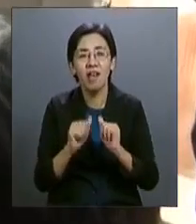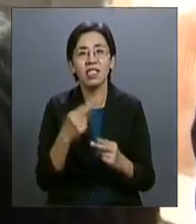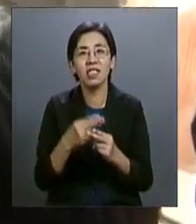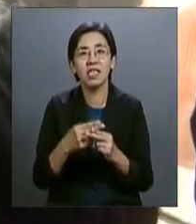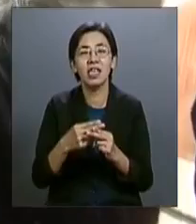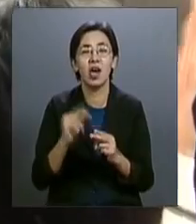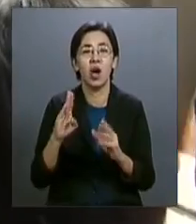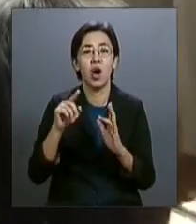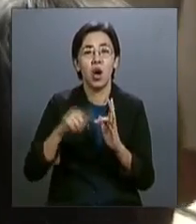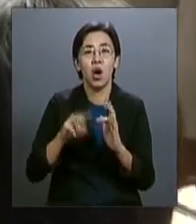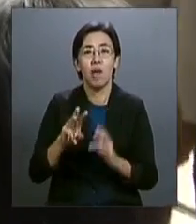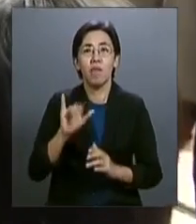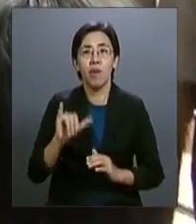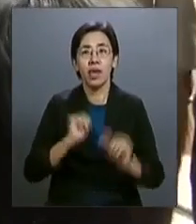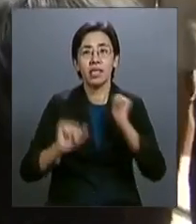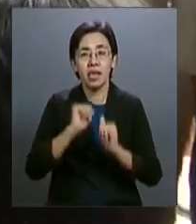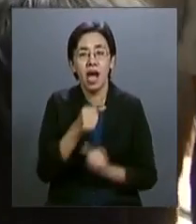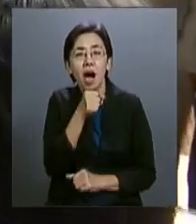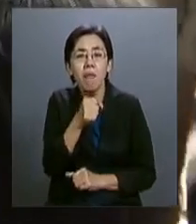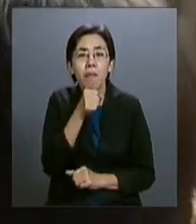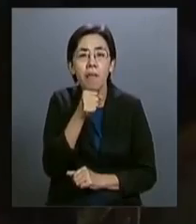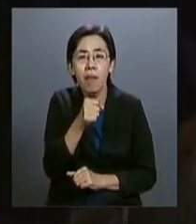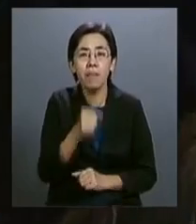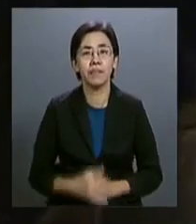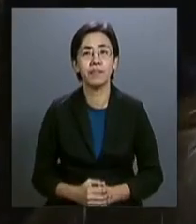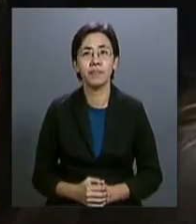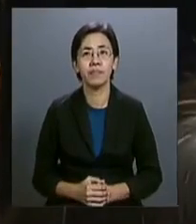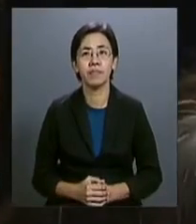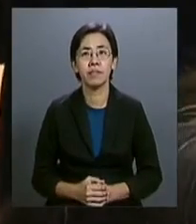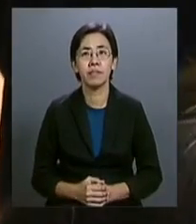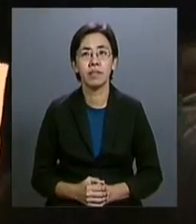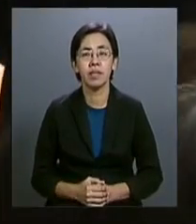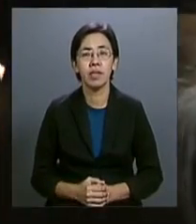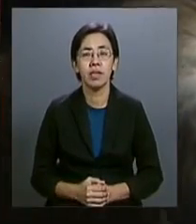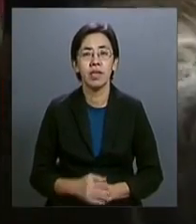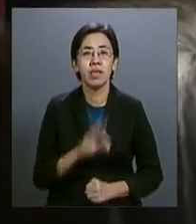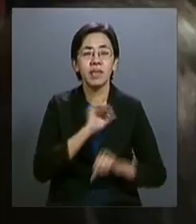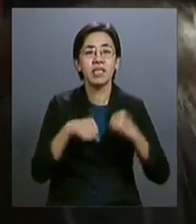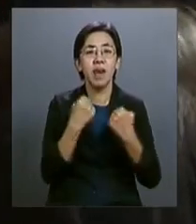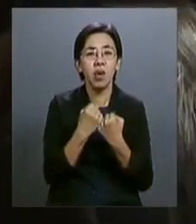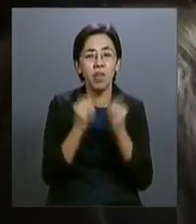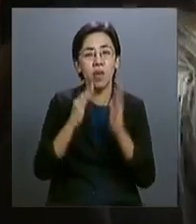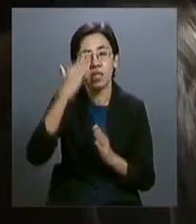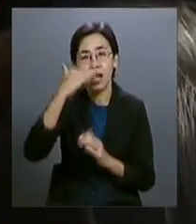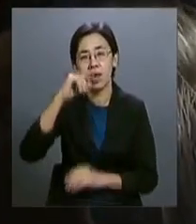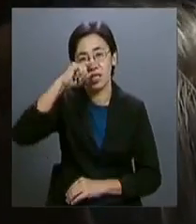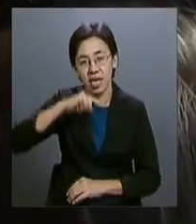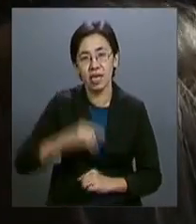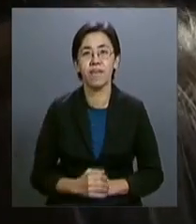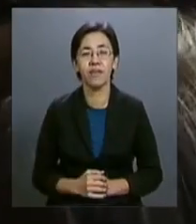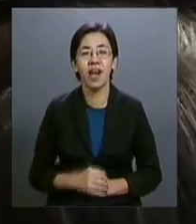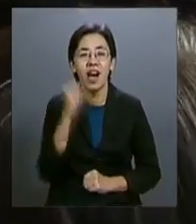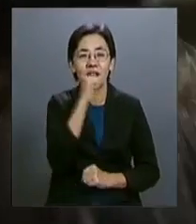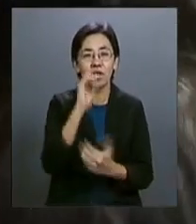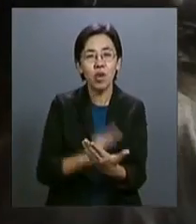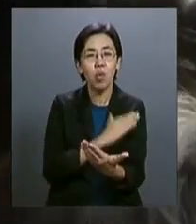ณหรือบ๊วยนะคะนักแสดงและพิธีกรสมาชิกในสมาคมคนตาบอดแห่งประเทศไทยนักดนตรีจากวง